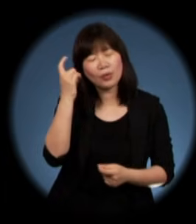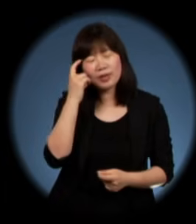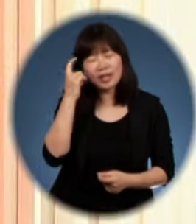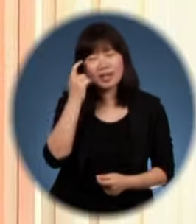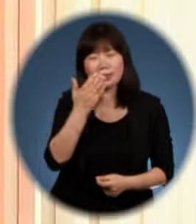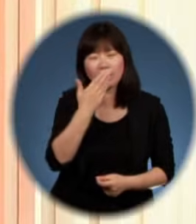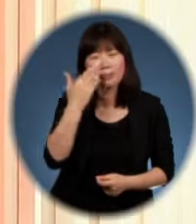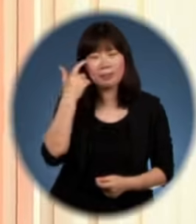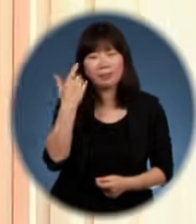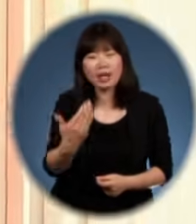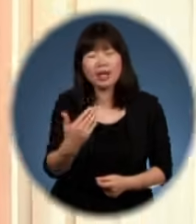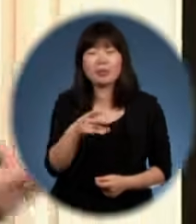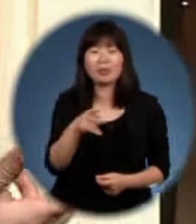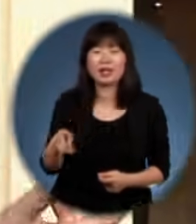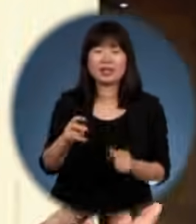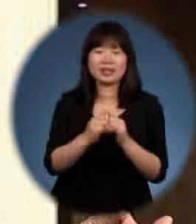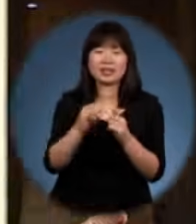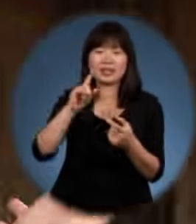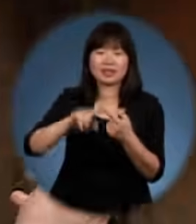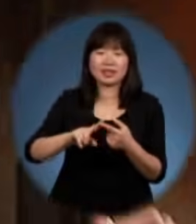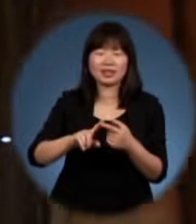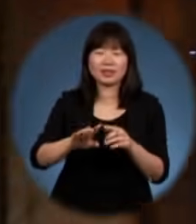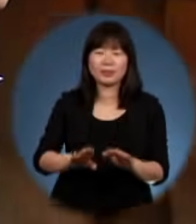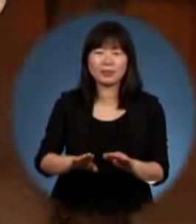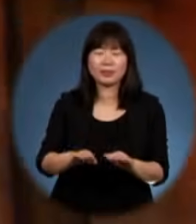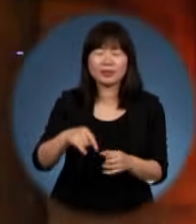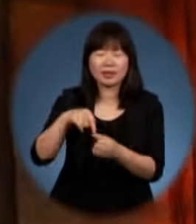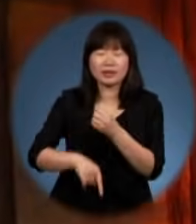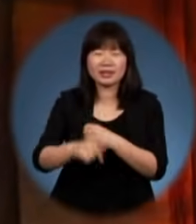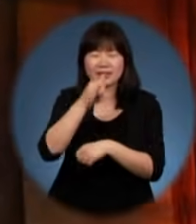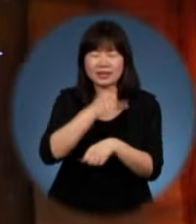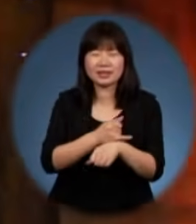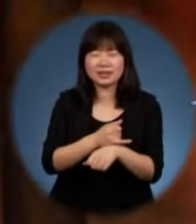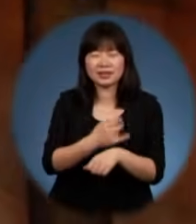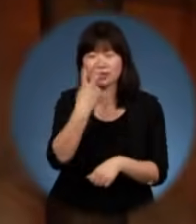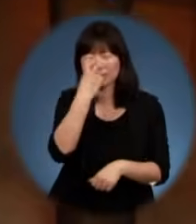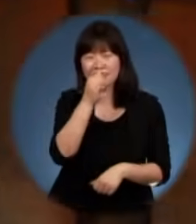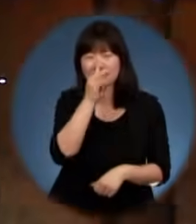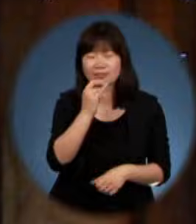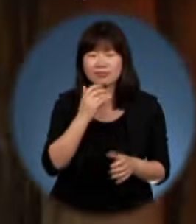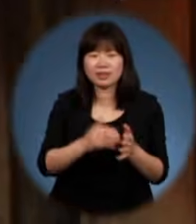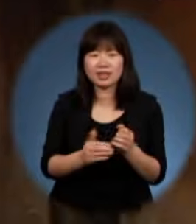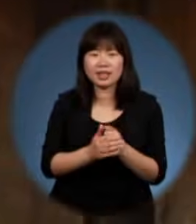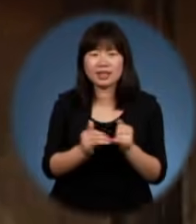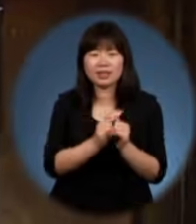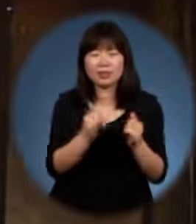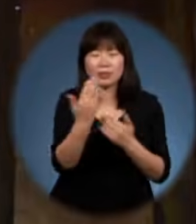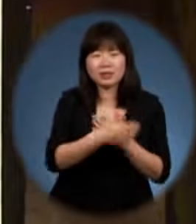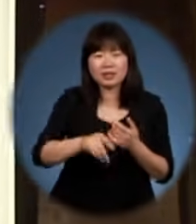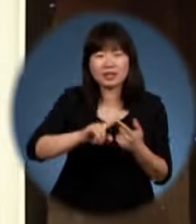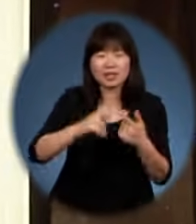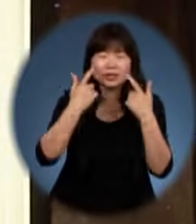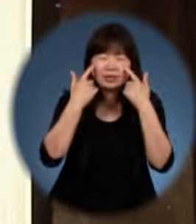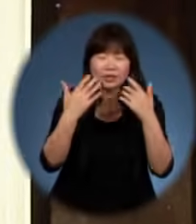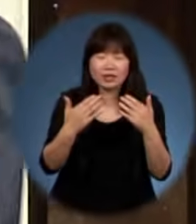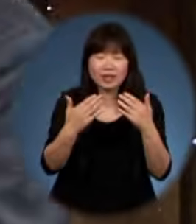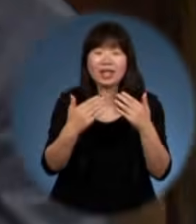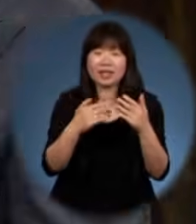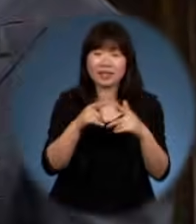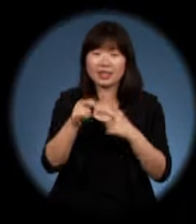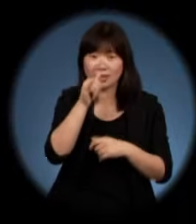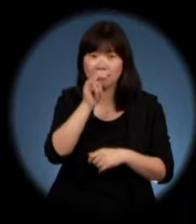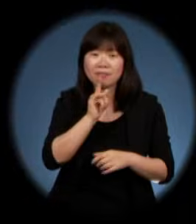했을까요 바로 인간에 대한 깊이 있는 성찰이 있었기 때문에 인간의 몸에 대한 정확한 이해가 셨다는